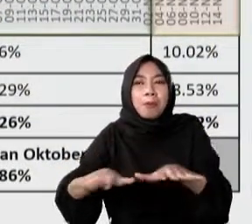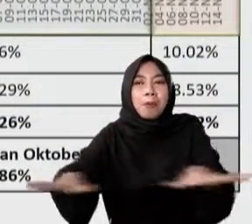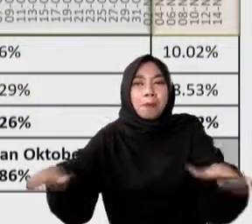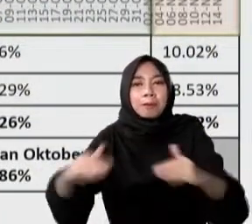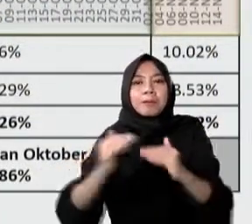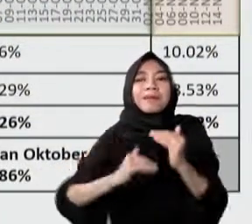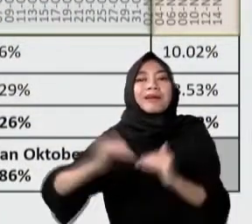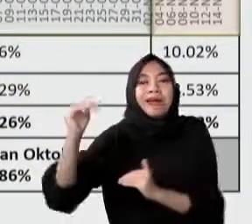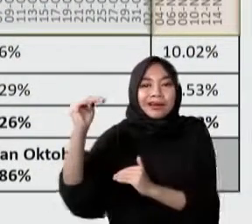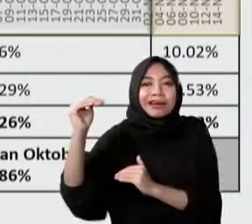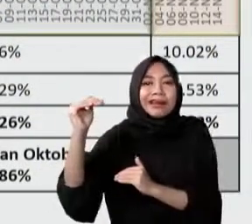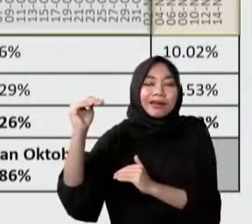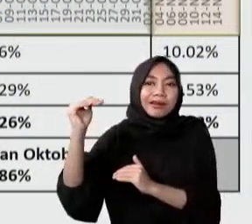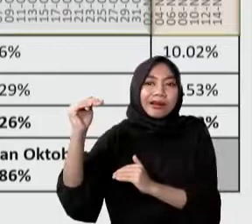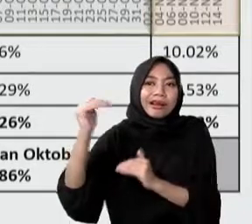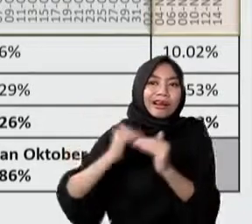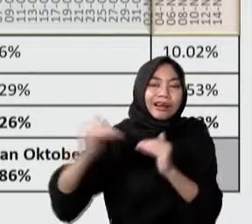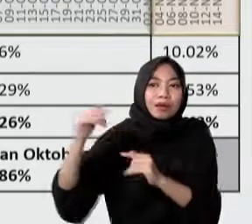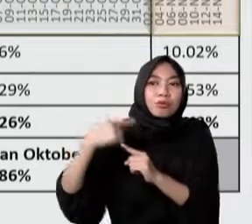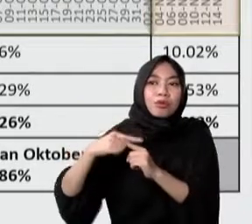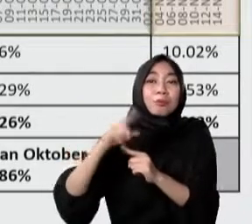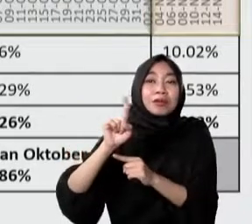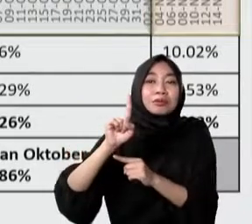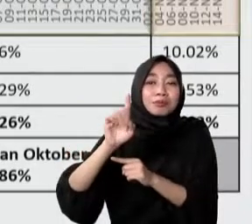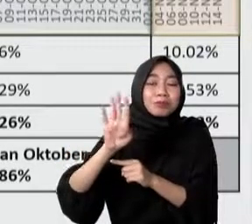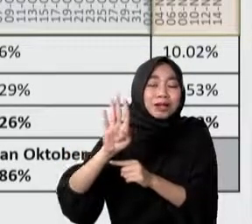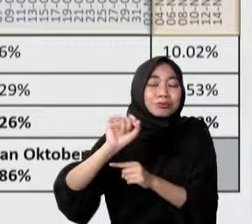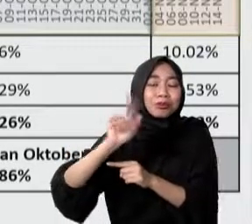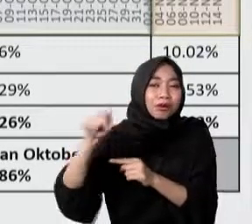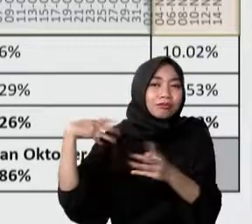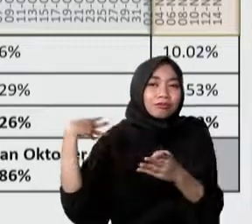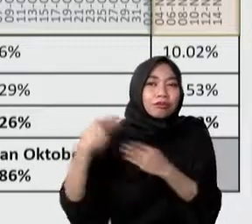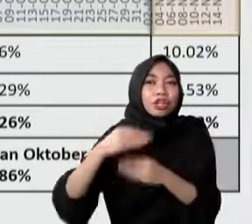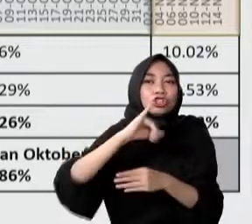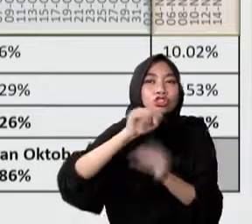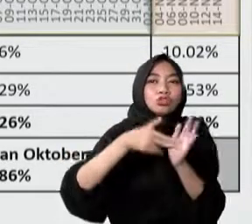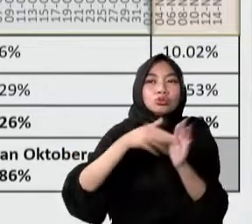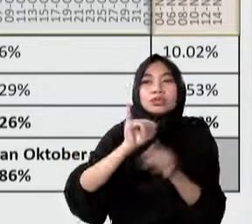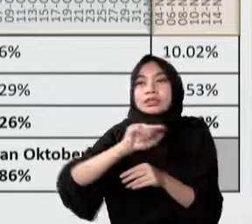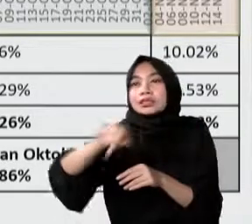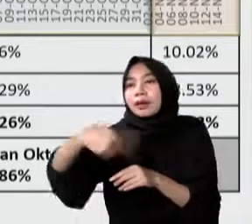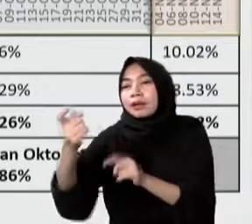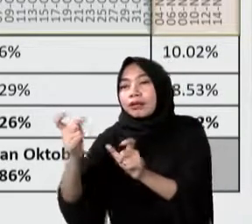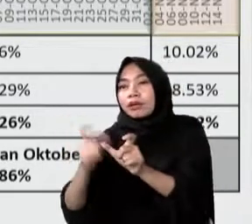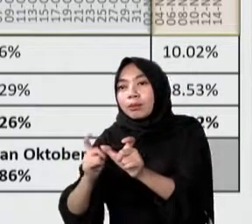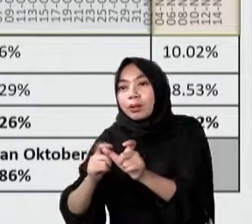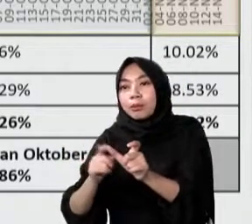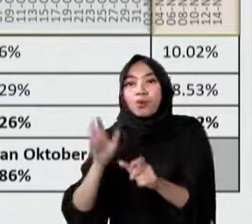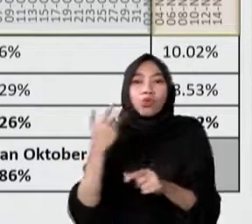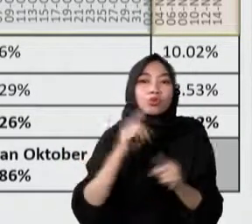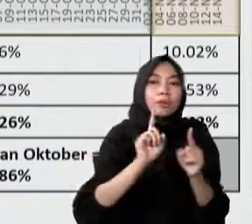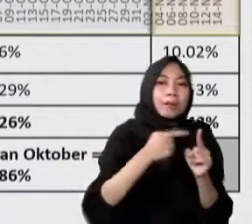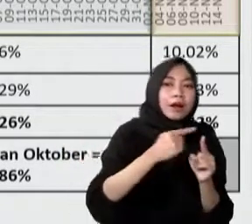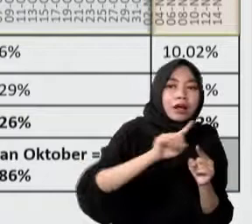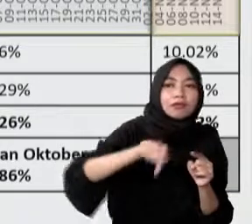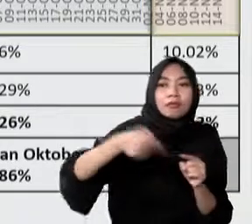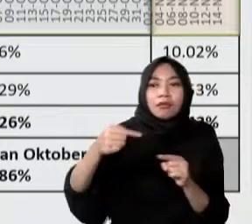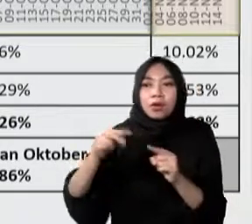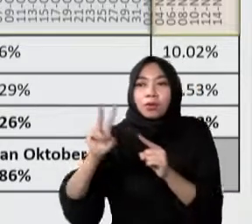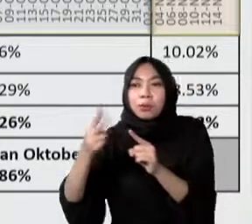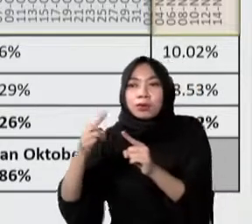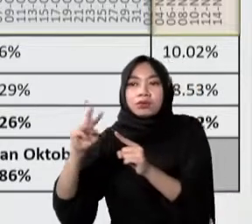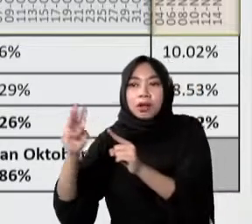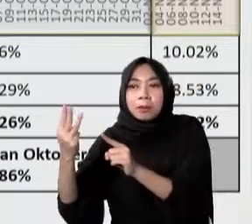trennya terjadi peningkatan positivity rate selama 4 bulan di bulan Juni sampai dengan September. Dari awalnya 11, naik ke 13,